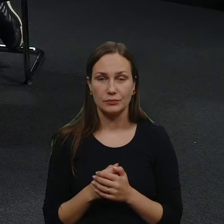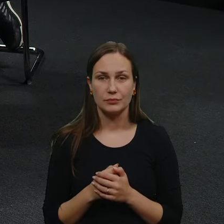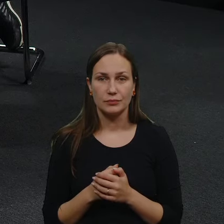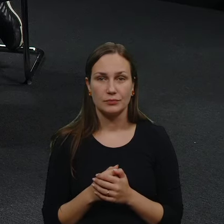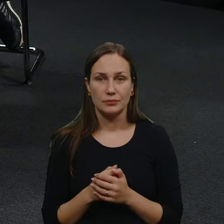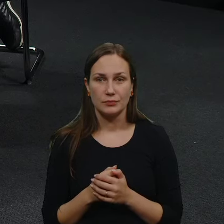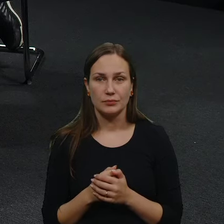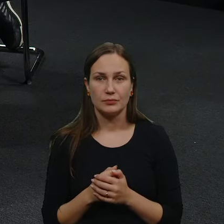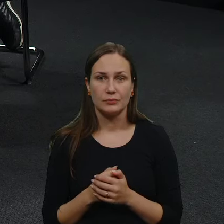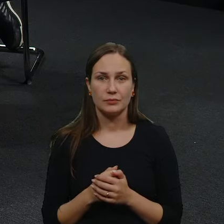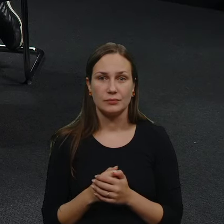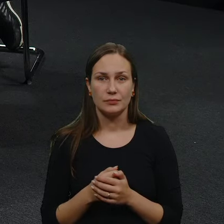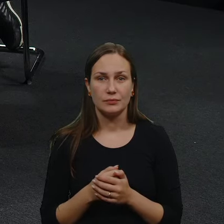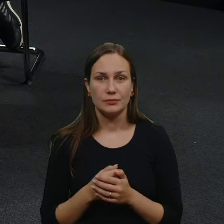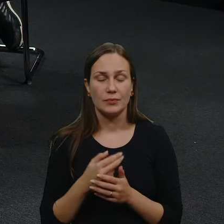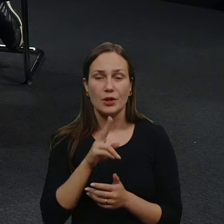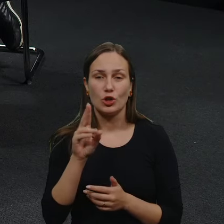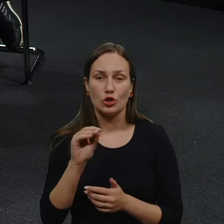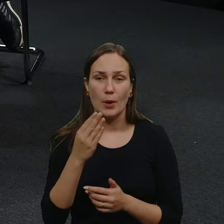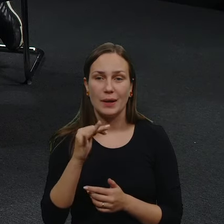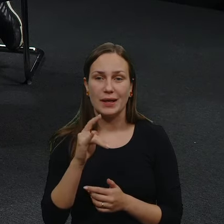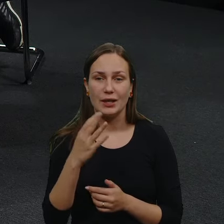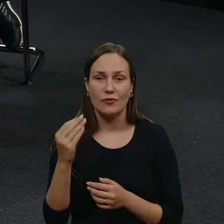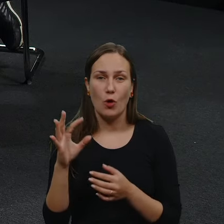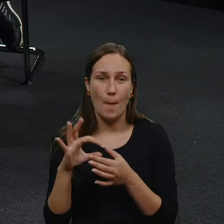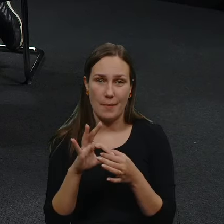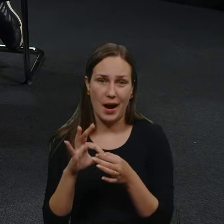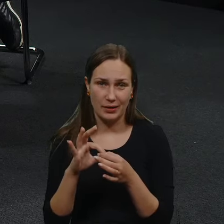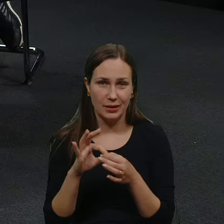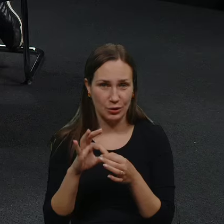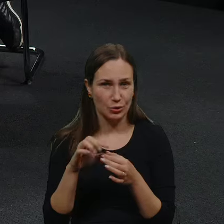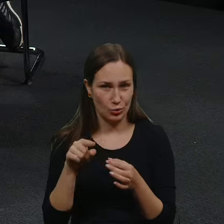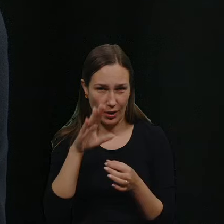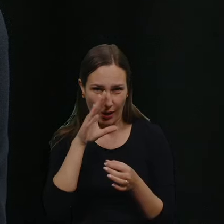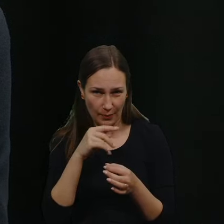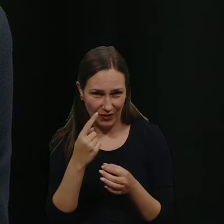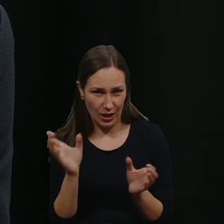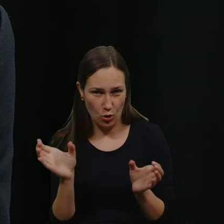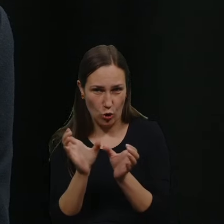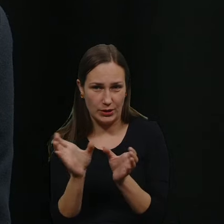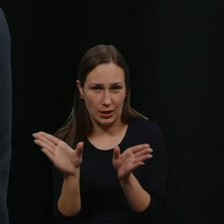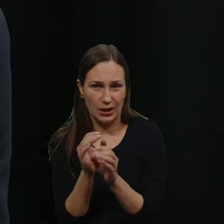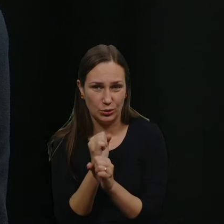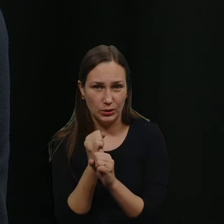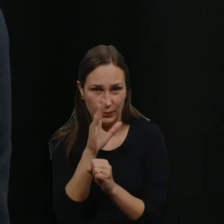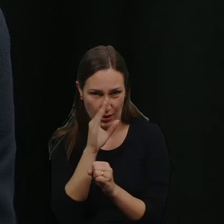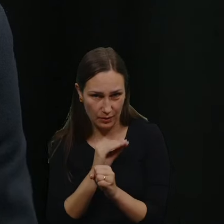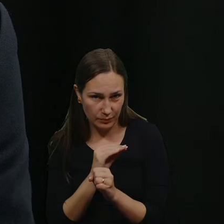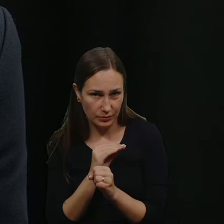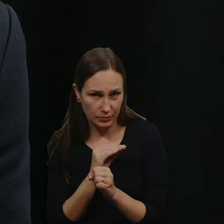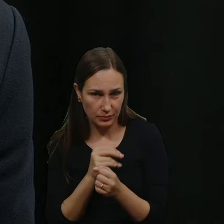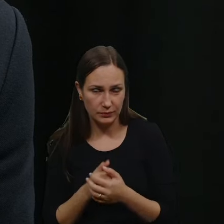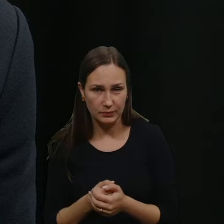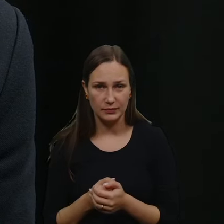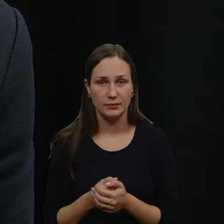toks koalicijos partneris Remigijus Žemaitaitis. Jūs įsivaizduotumėt galimybę dirbti vienoje koalicijoje kartu su šia partija ir jos